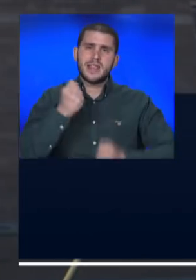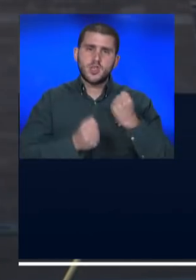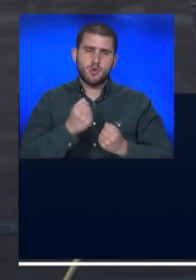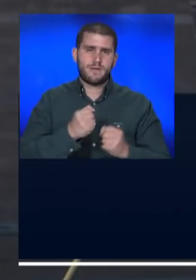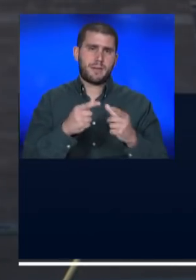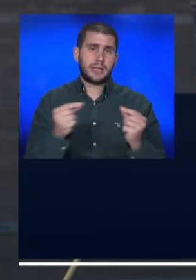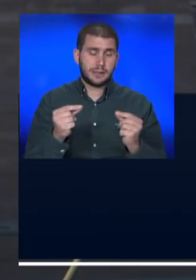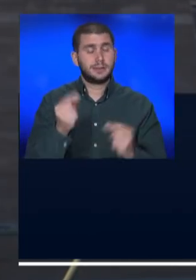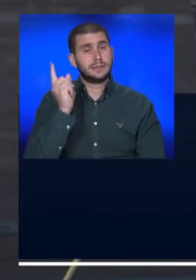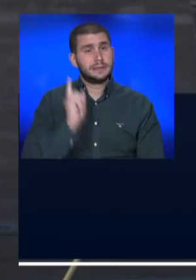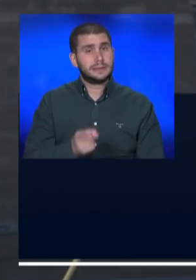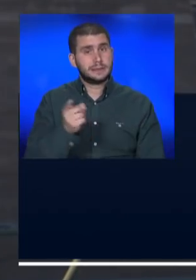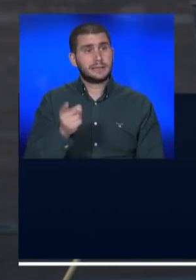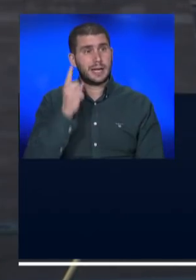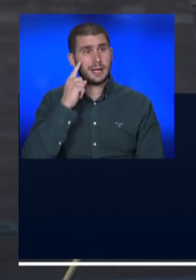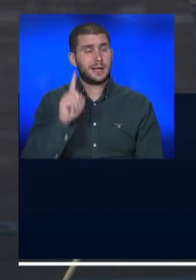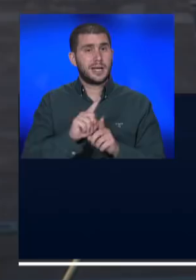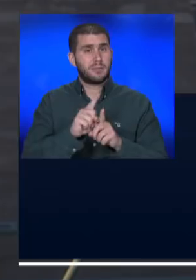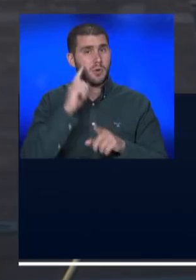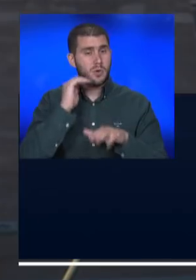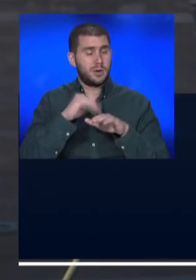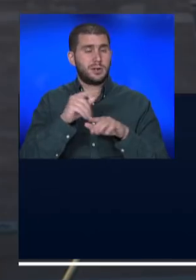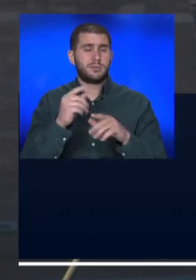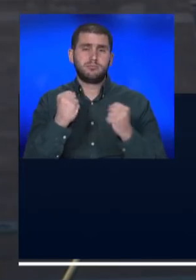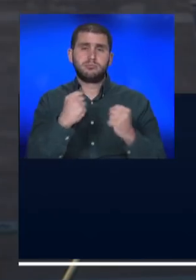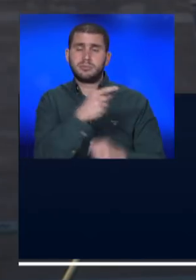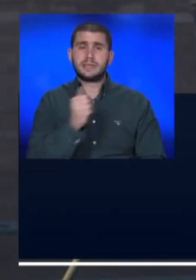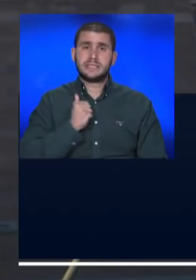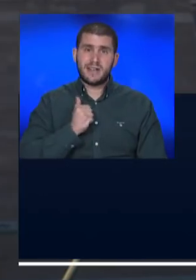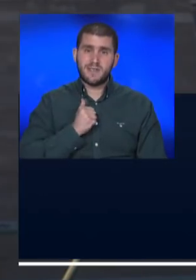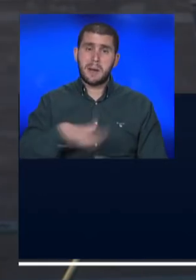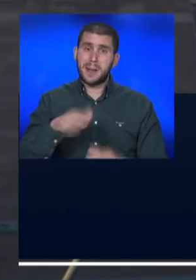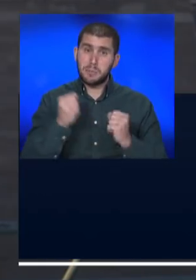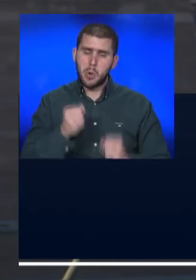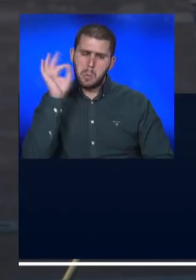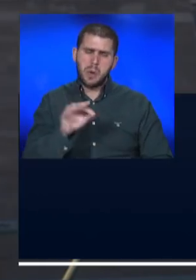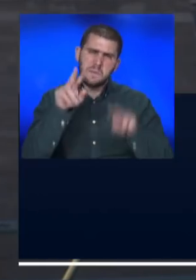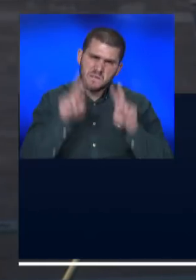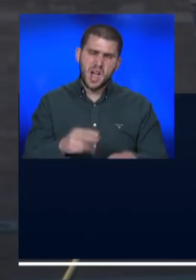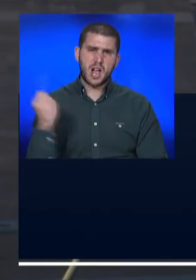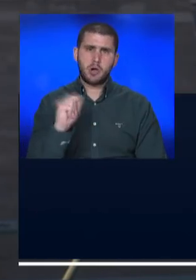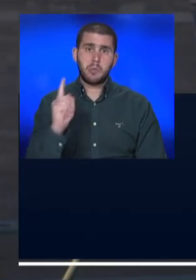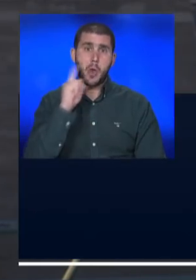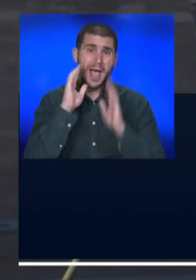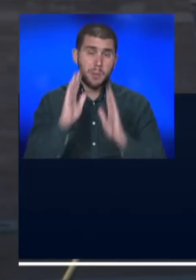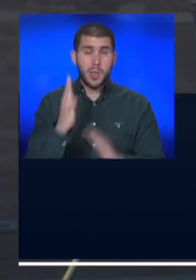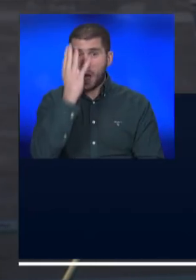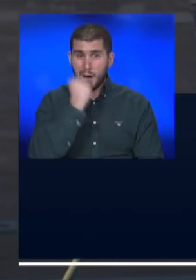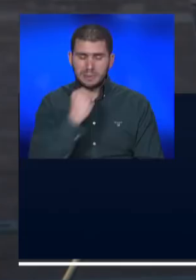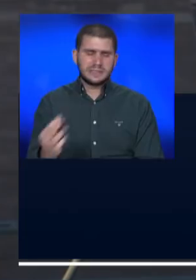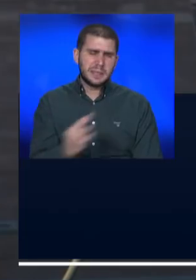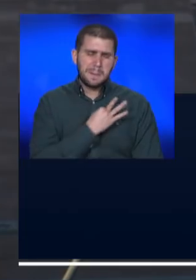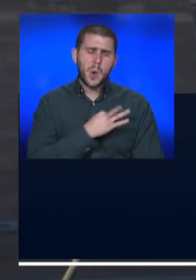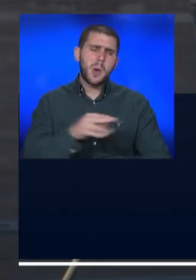הצבא ומערכת הביטחון בהקשר הזה, שבאמת פוגעים בצורה מאוד מאוד קשה, כמו שהם לא תיארו. החמאס ספג פגיעות מאוד